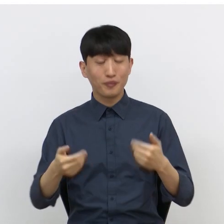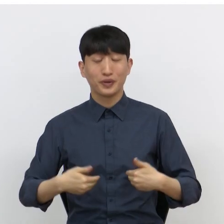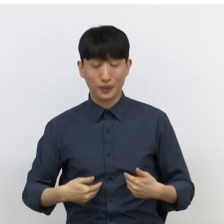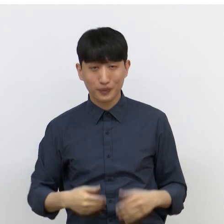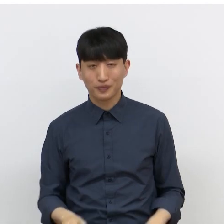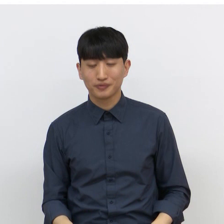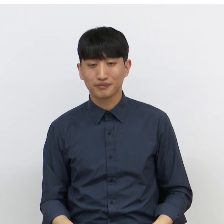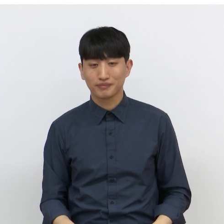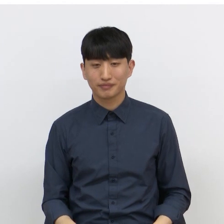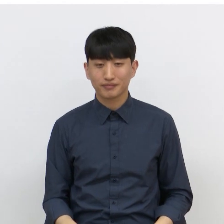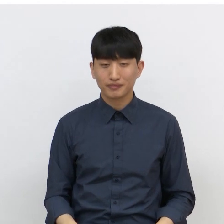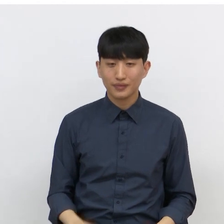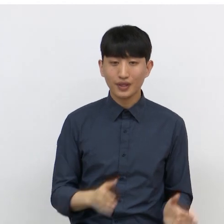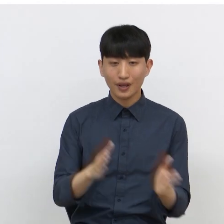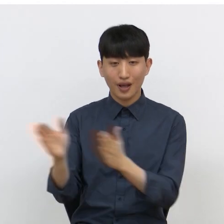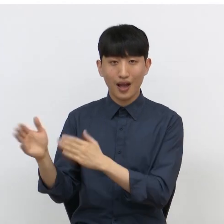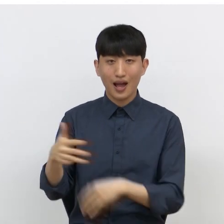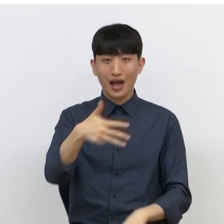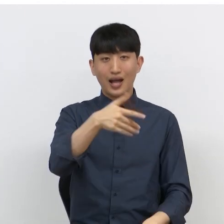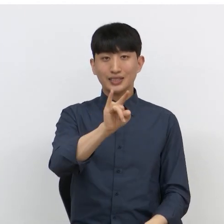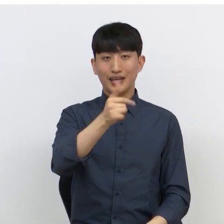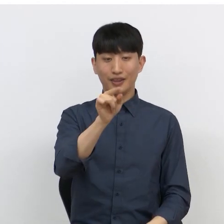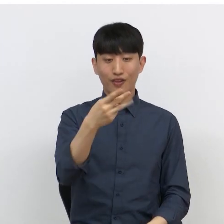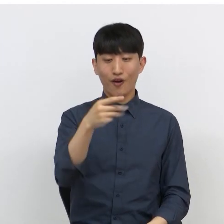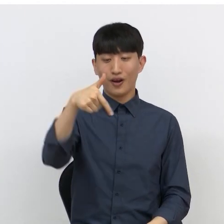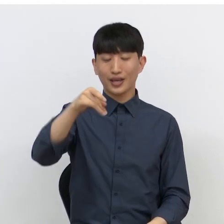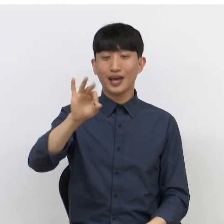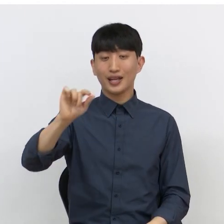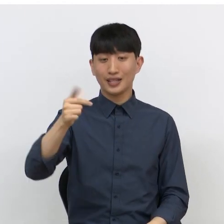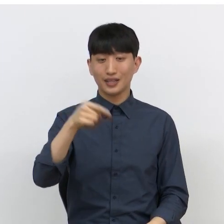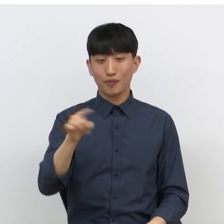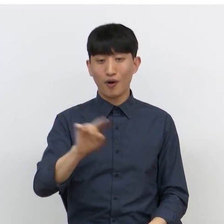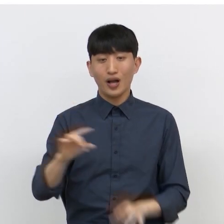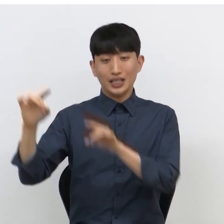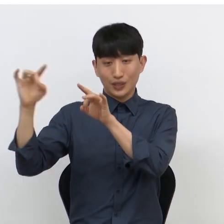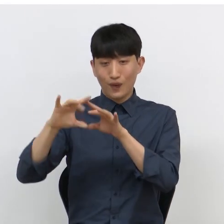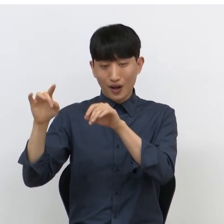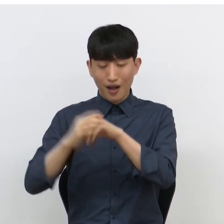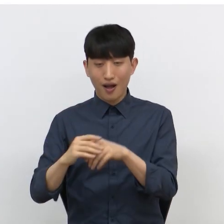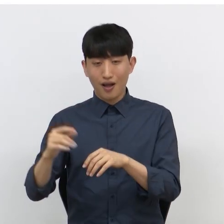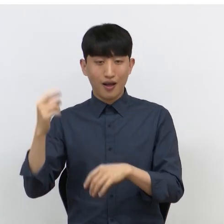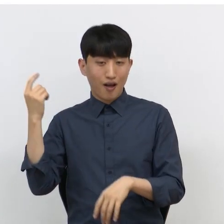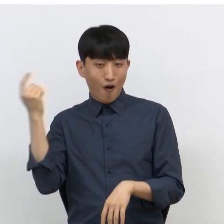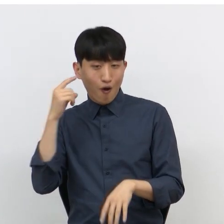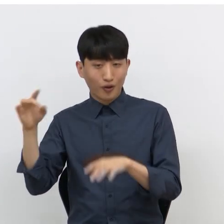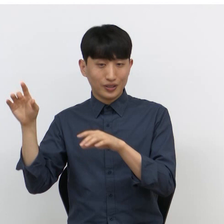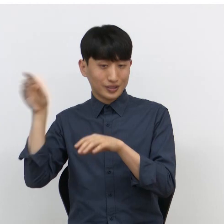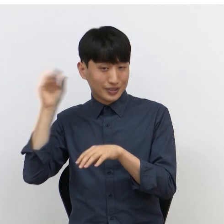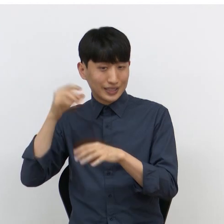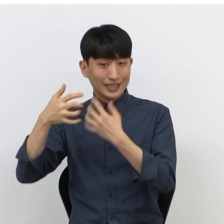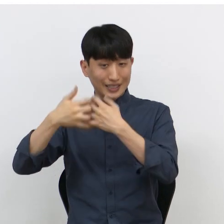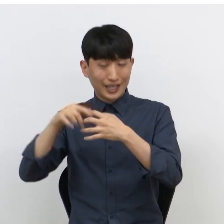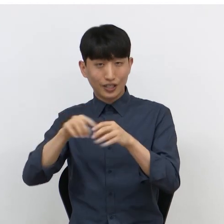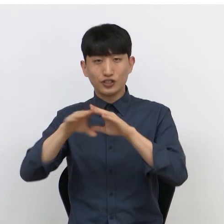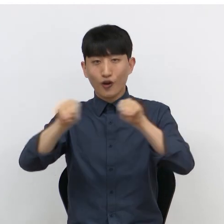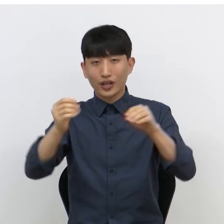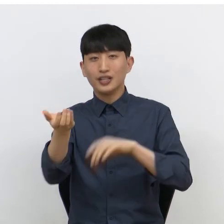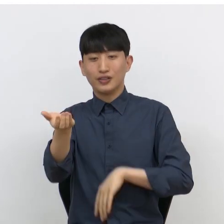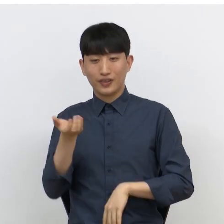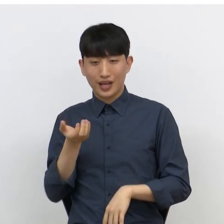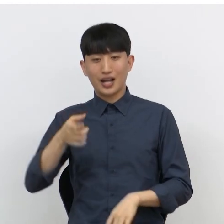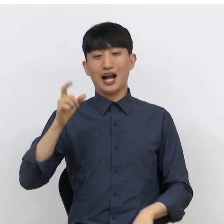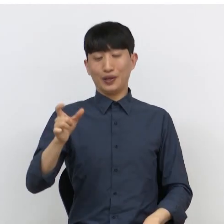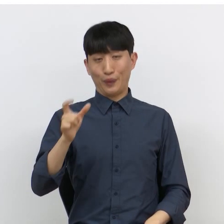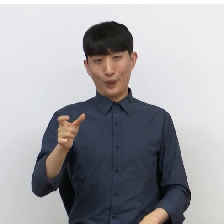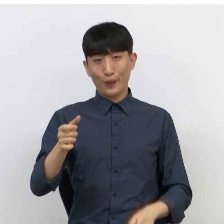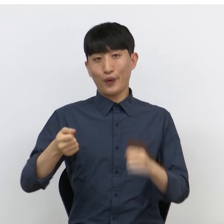그 다음에 이제 채널 게인이라고 하는 게 있습니다. 이것은 신호가 어음 처리기에서 처리되기 전에 신호음의 강도에 영향을 주는 거예요.